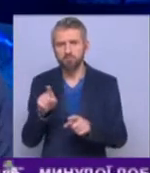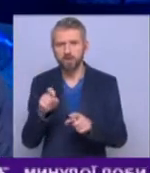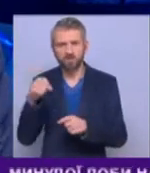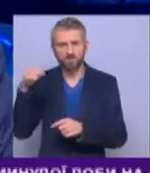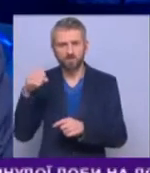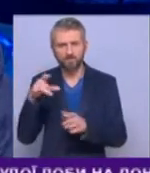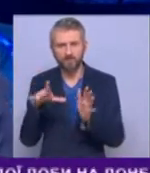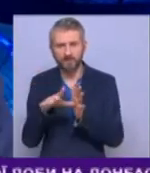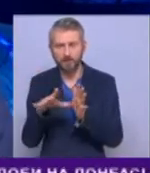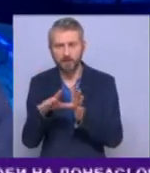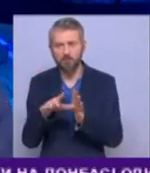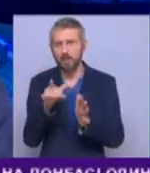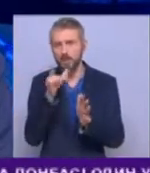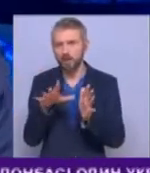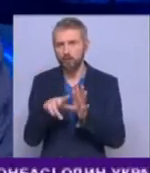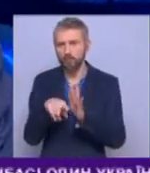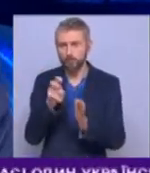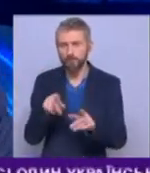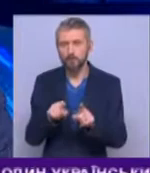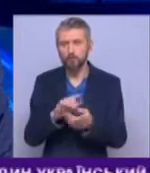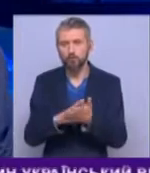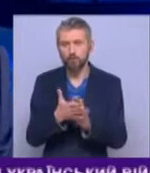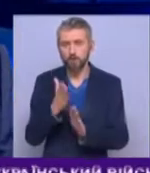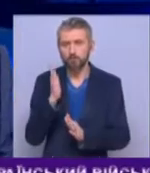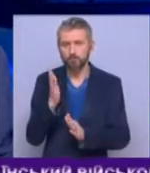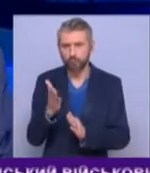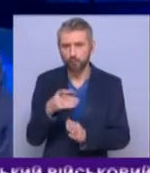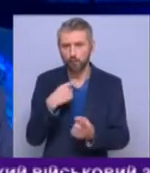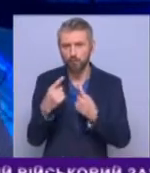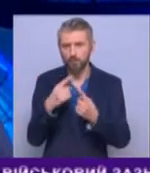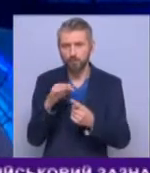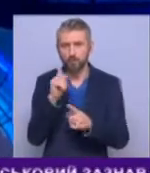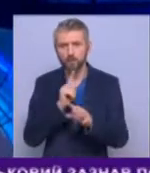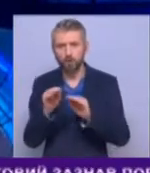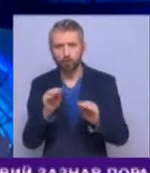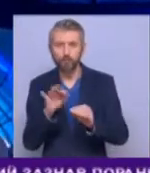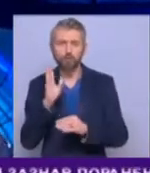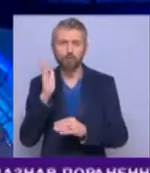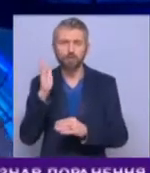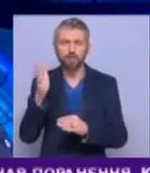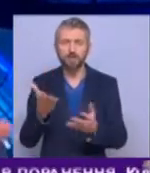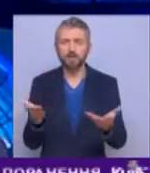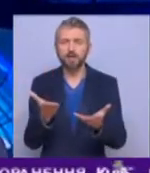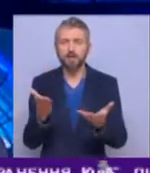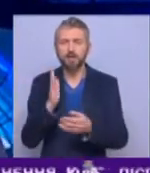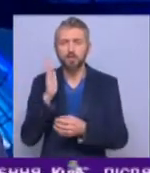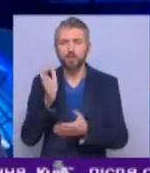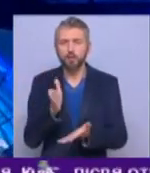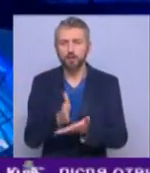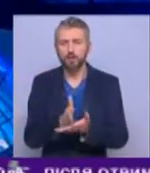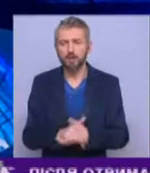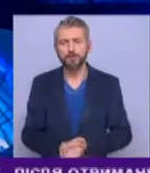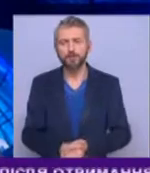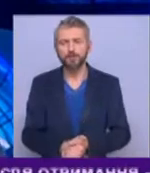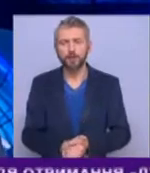енергію, звісно, відключили. Але нічого, в таких умовах будемо, я думаю, говорити про благоустрій і про перспективи, які все ж таки попереду є.